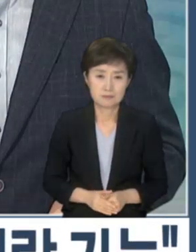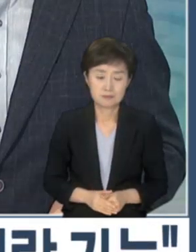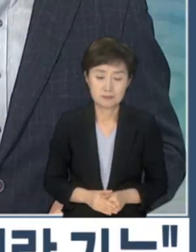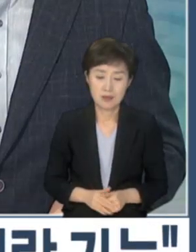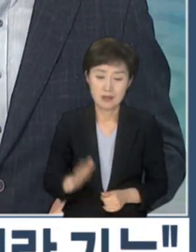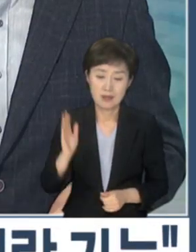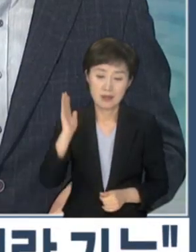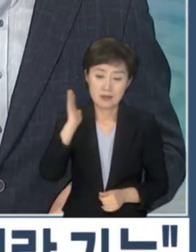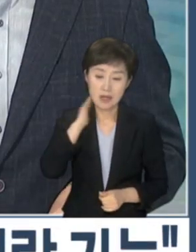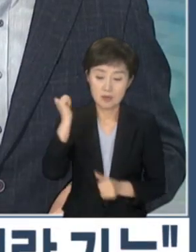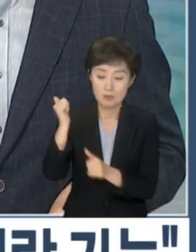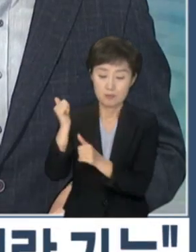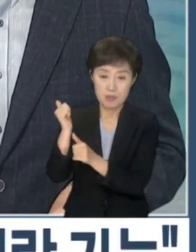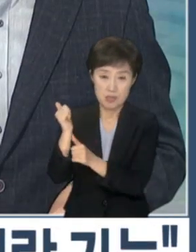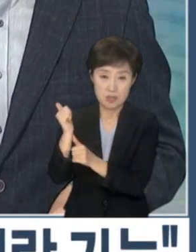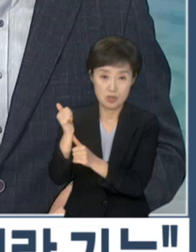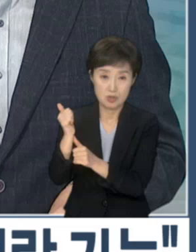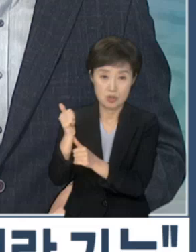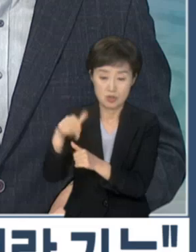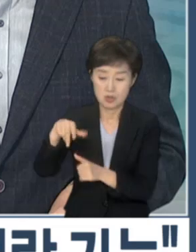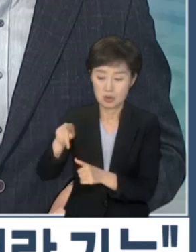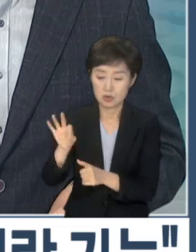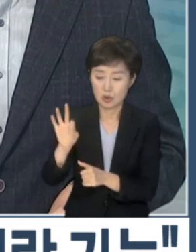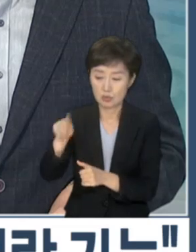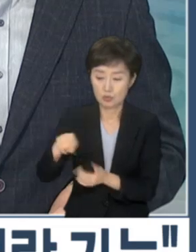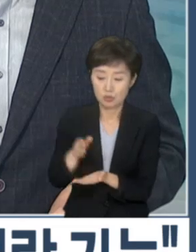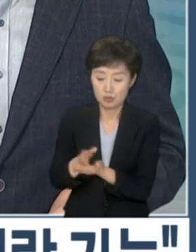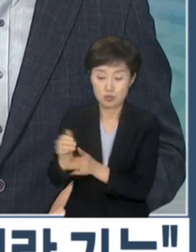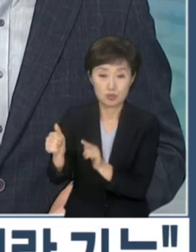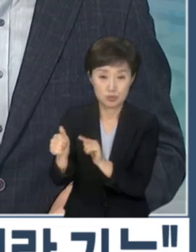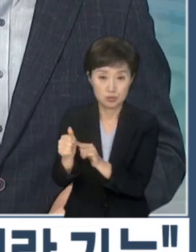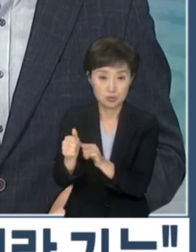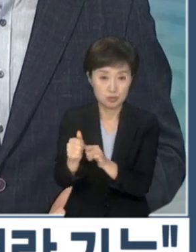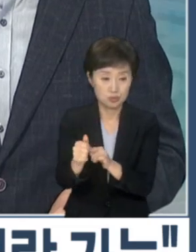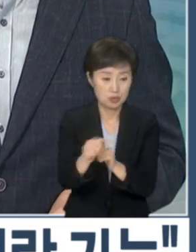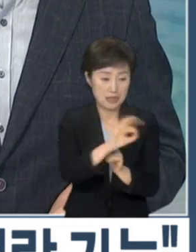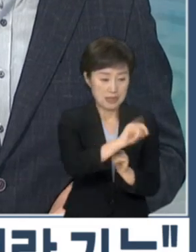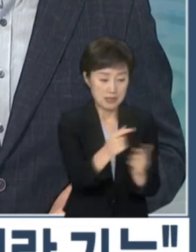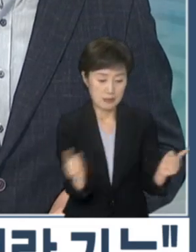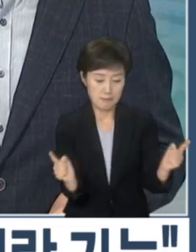혁신위원장과의 만남 지켜보시면서 눈에 띄는 부분이 좀 있었습니까? 어떻습니까?